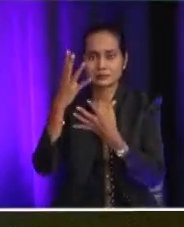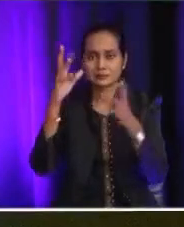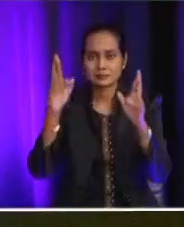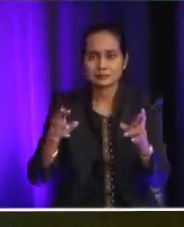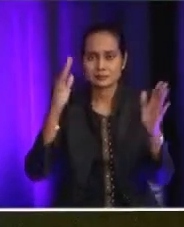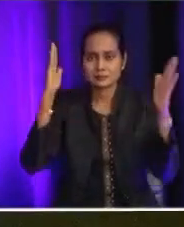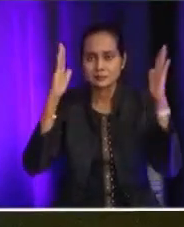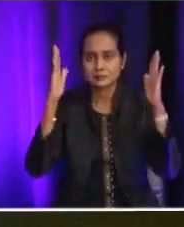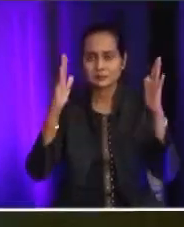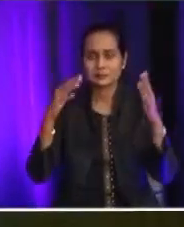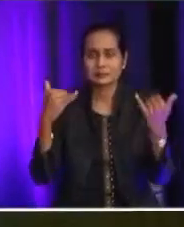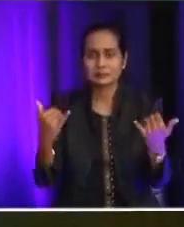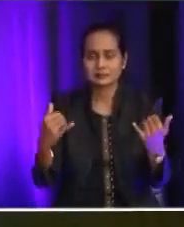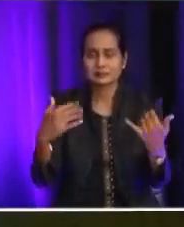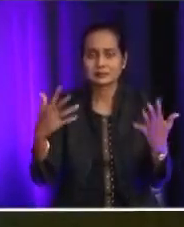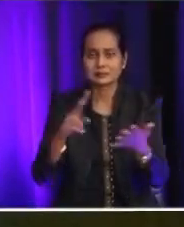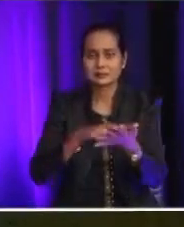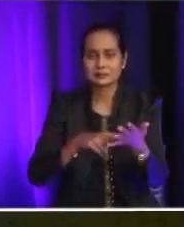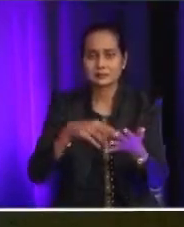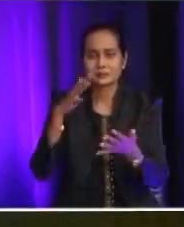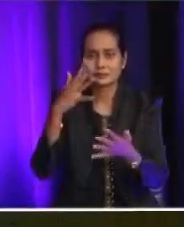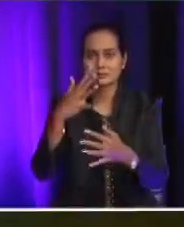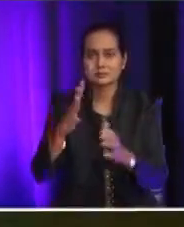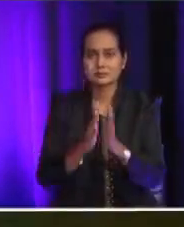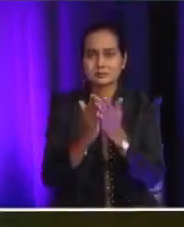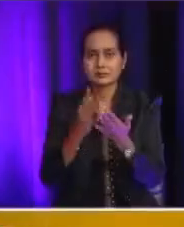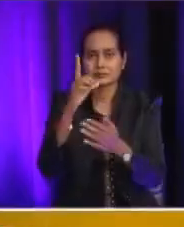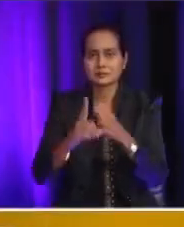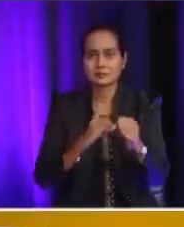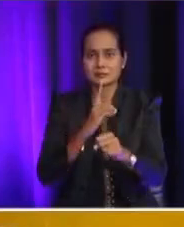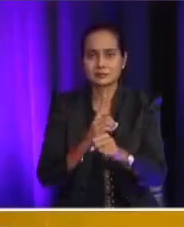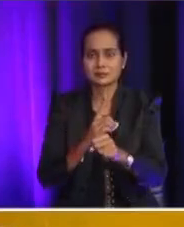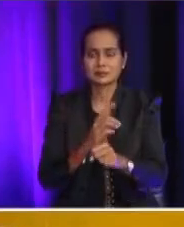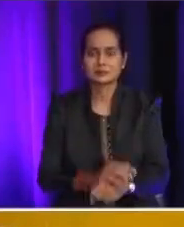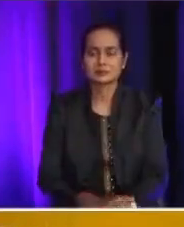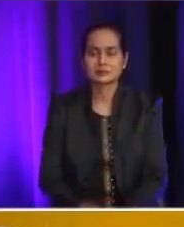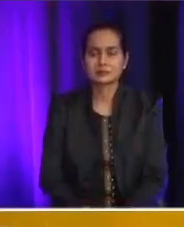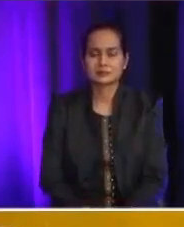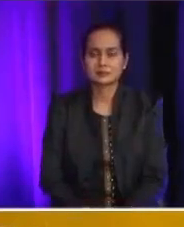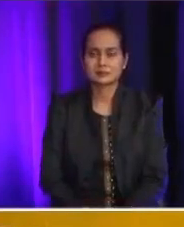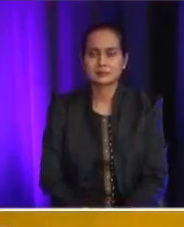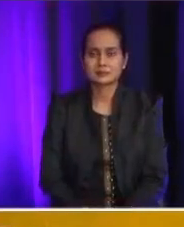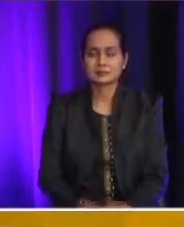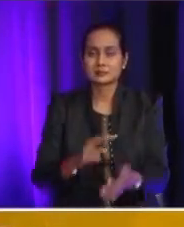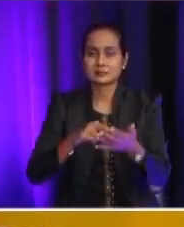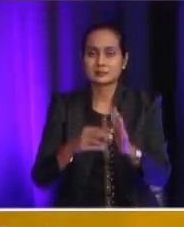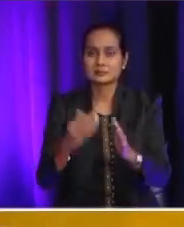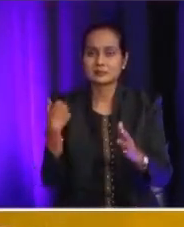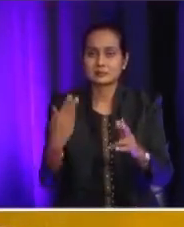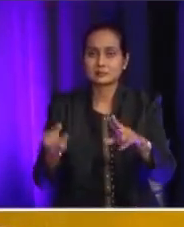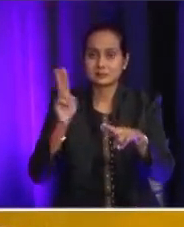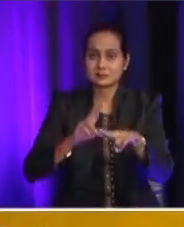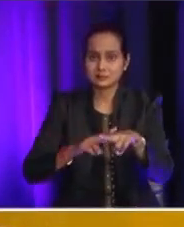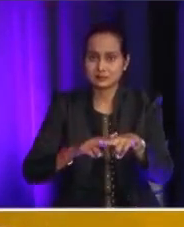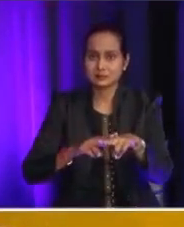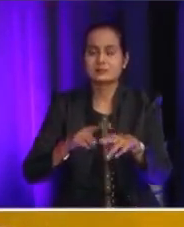2005 ke 2015 kan? Ya. Yang mana ada penambahan bilangan buku yang dibaca. Jadi